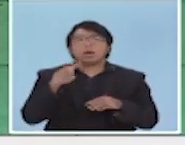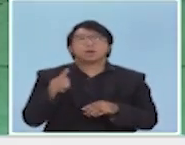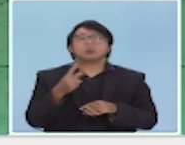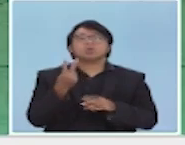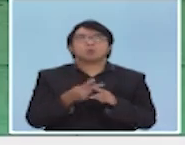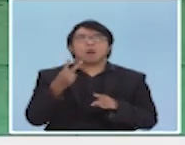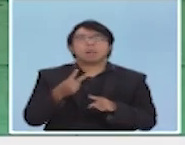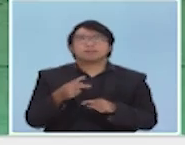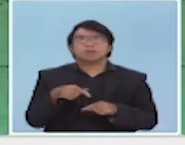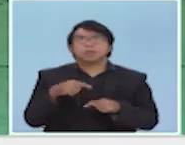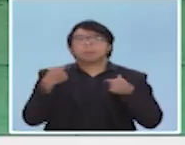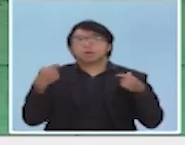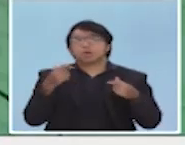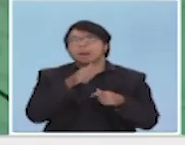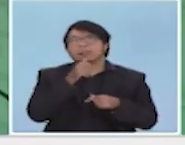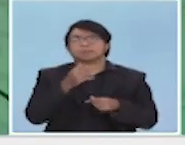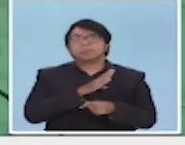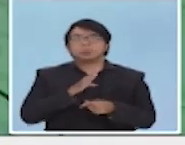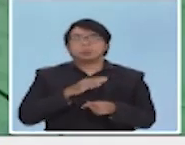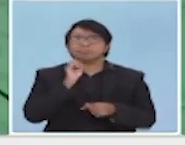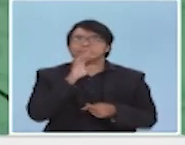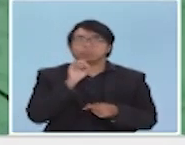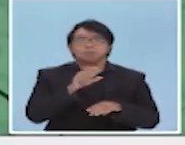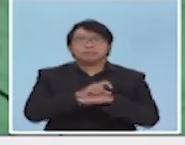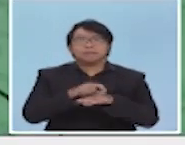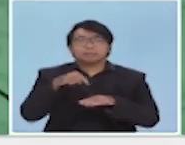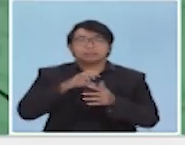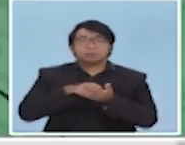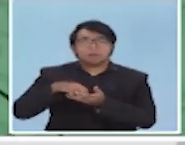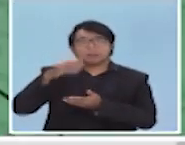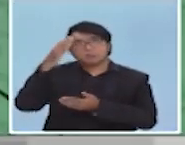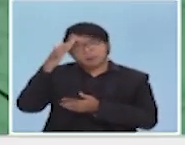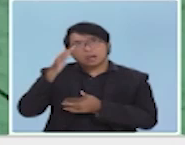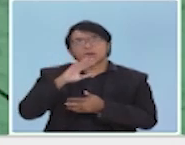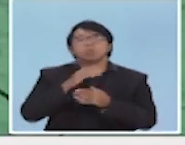masa transisi PSBB DKI Jakarta. Dan untuk informasi lain dapat kami sampaikan.